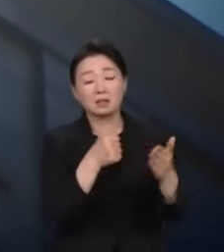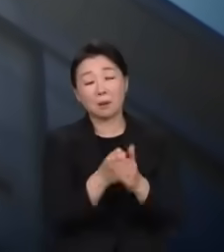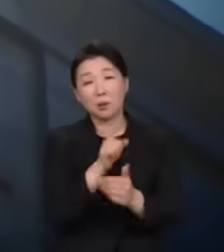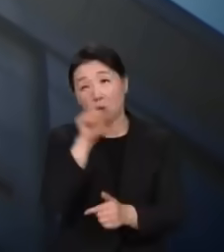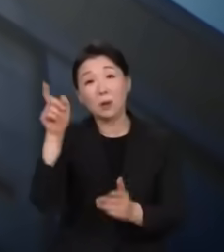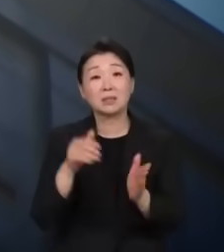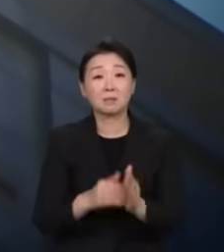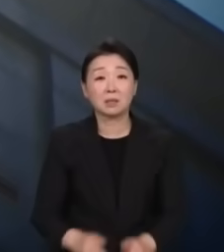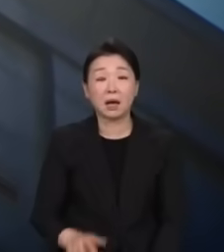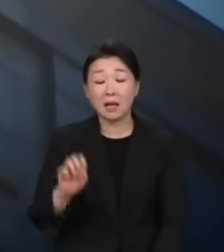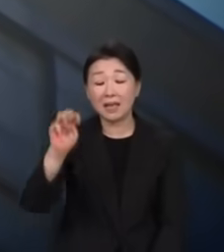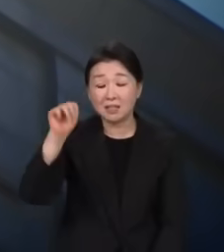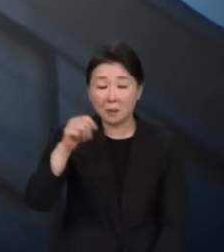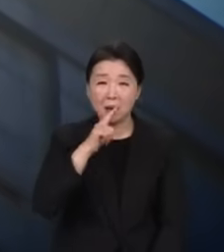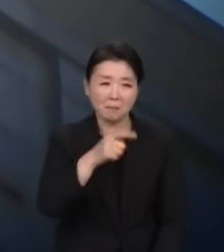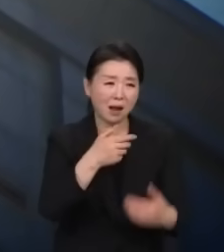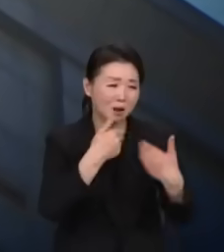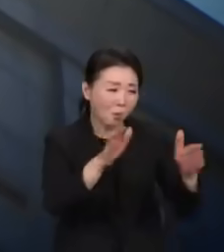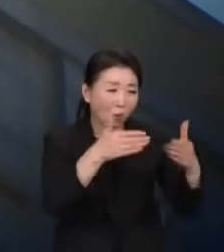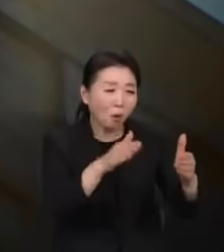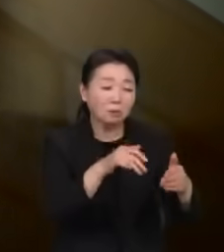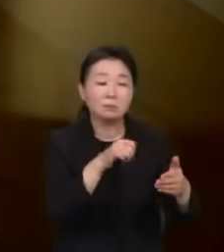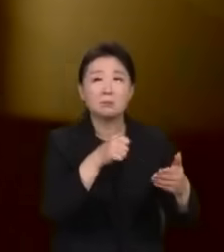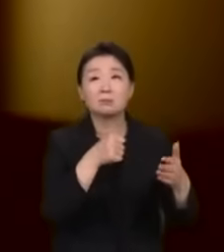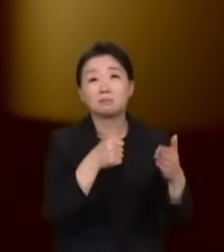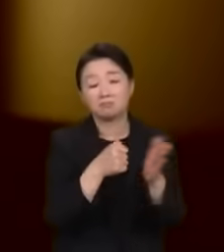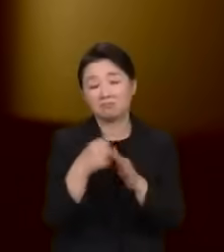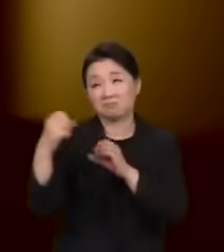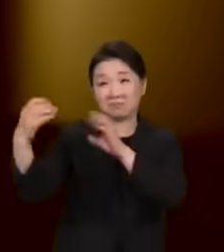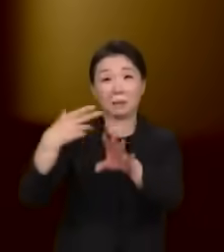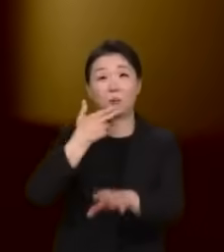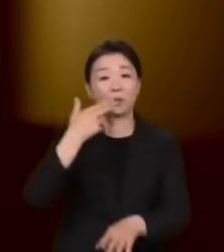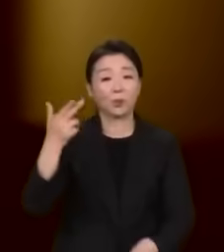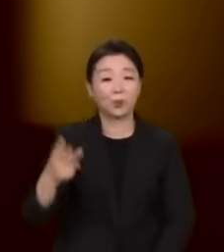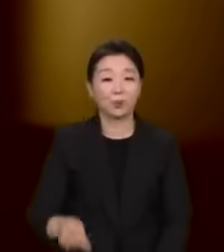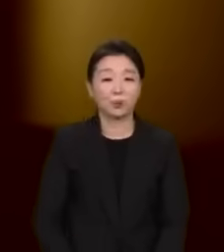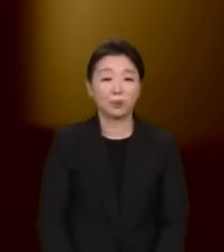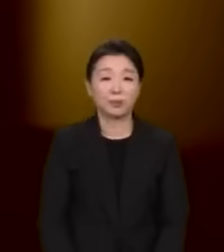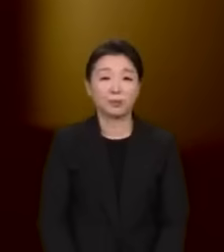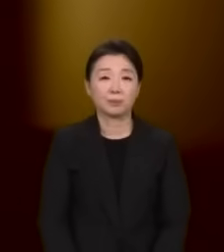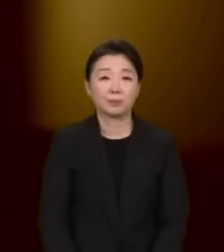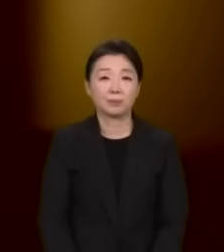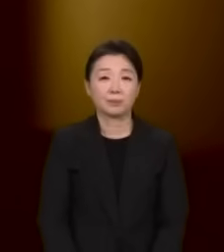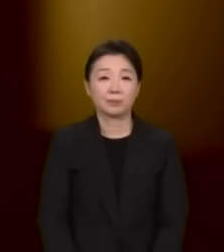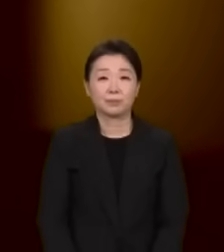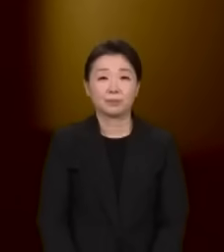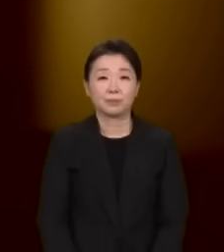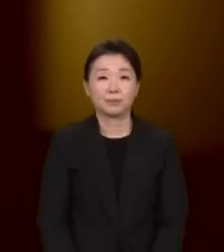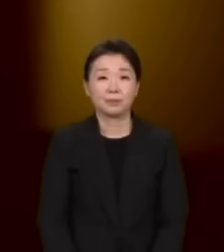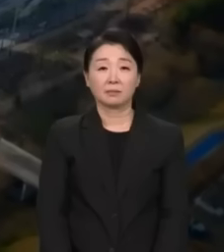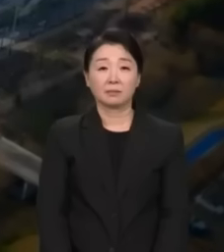SM그룹 측은 폭언 의혹에 대해 아무런 답변을 하지 않았습니다. JTBC 권민재입니다.